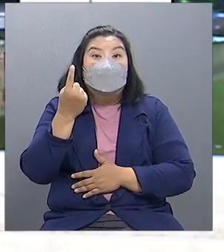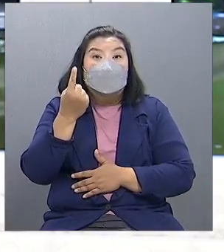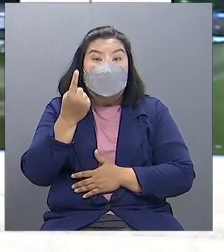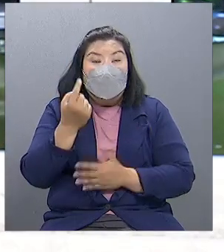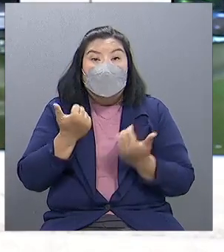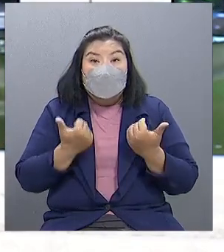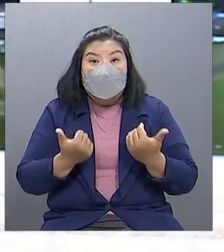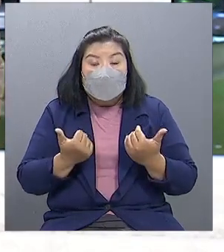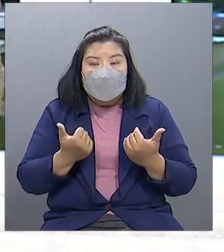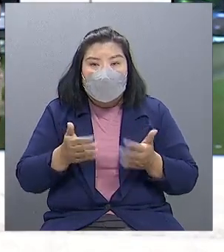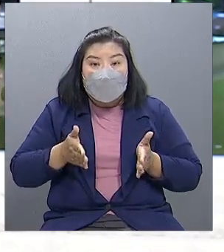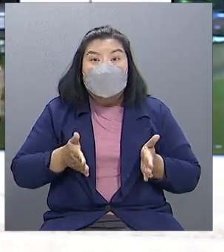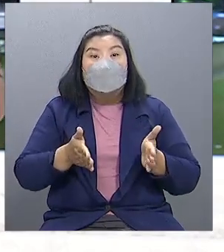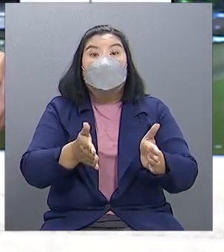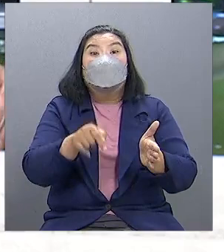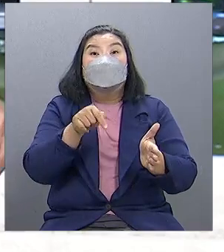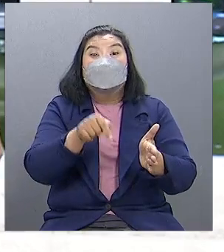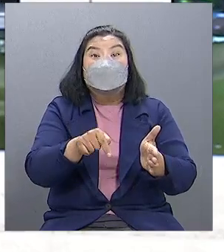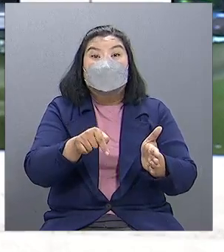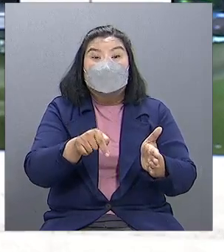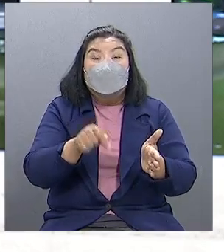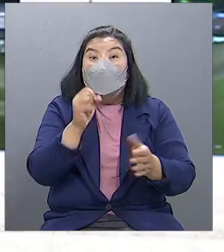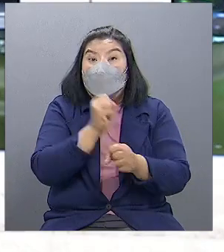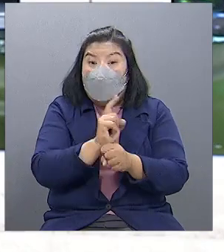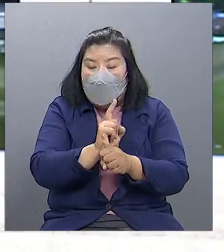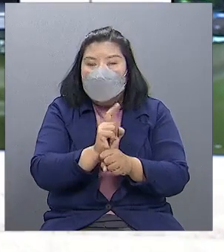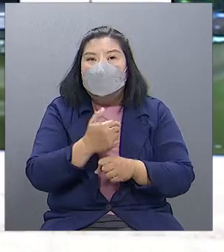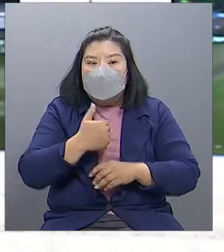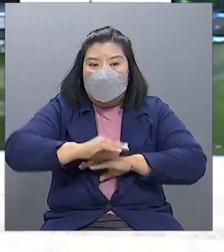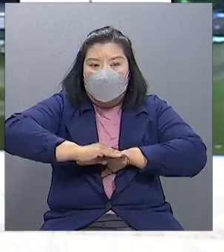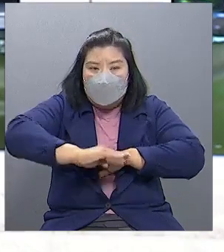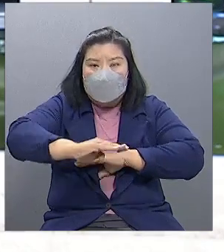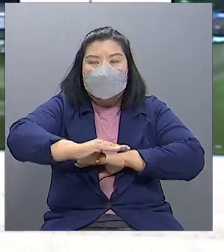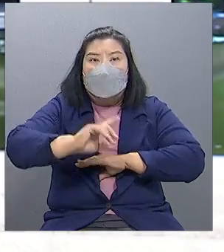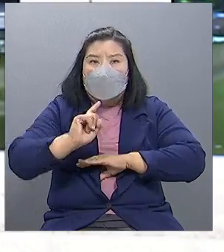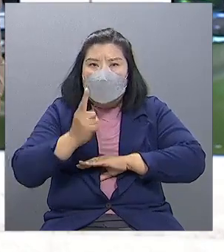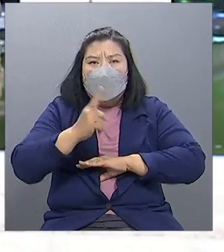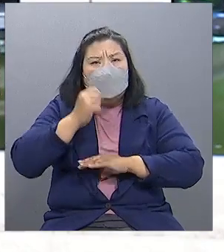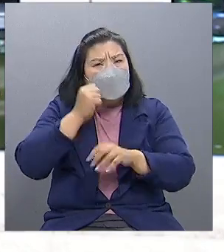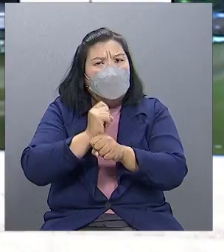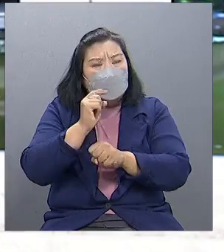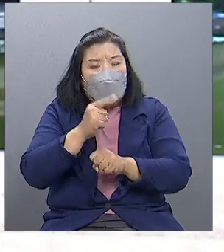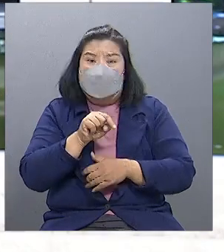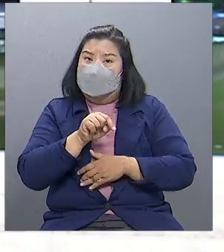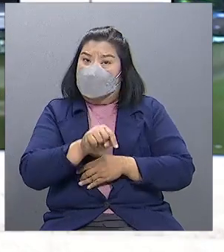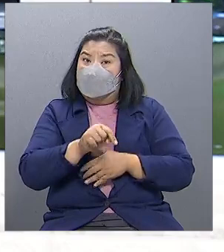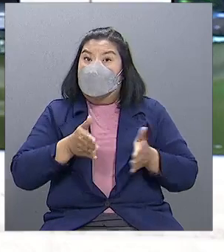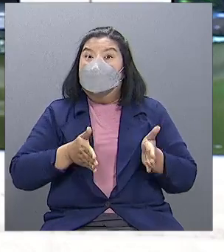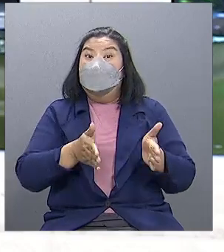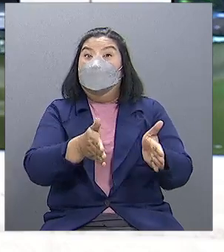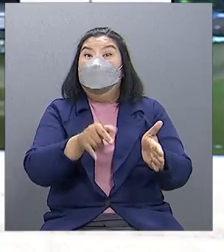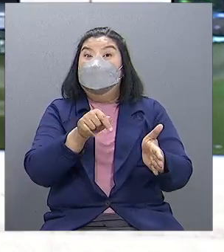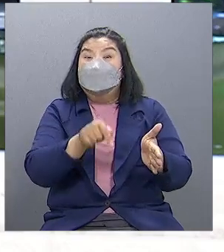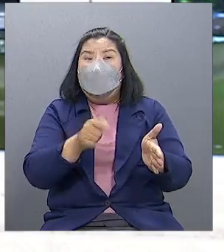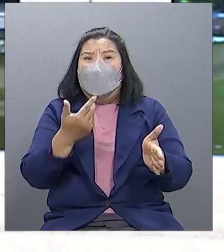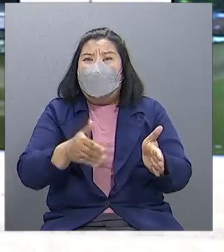ถนน kay ที่มีการสร้างมีการซ่มกัเนี่ยนะคะ ปรากฏวาถนนเส้นนี้ซ่อมเสร็จแล้วนะคะ